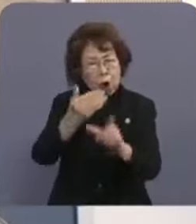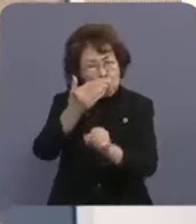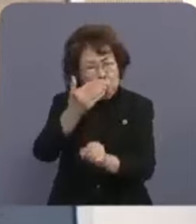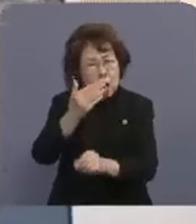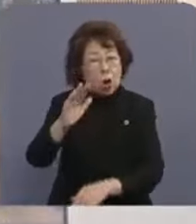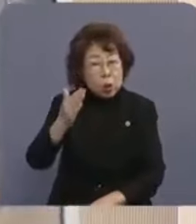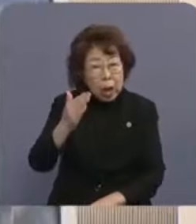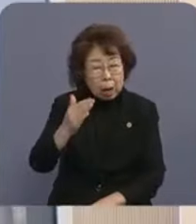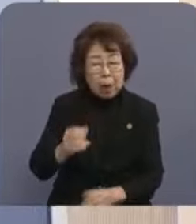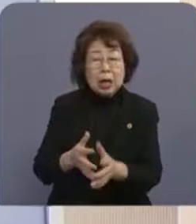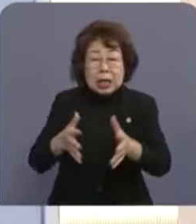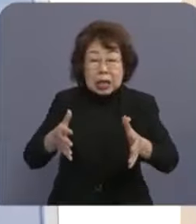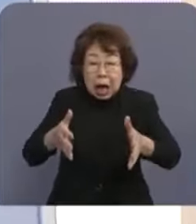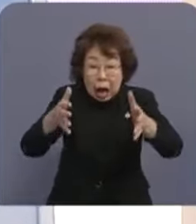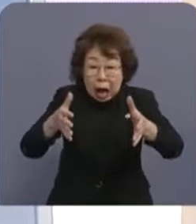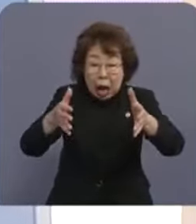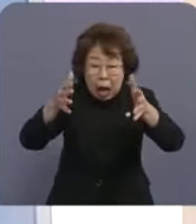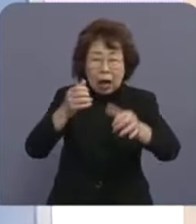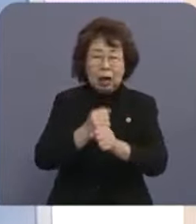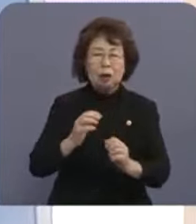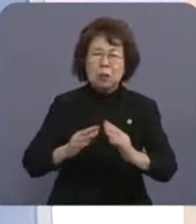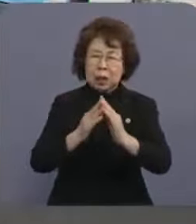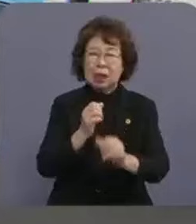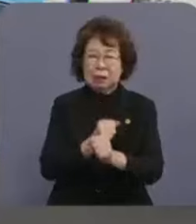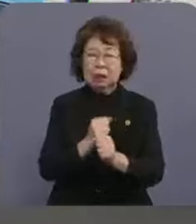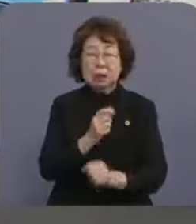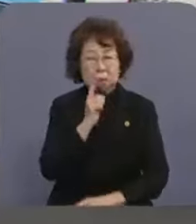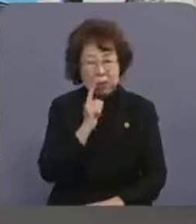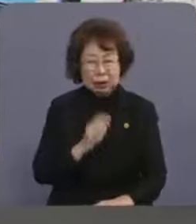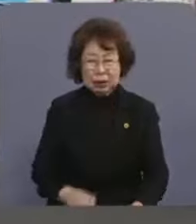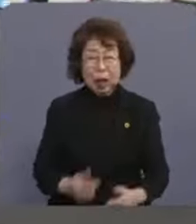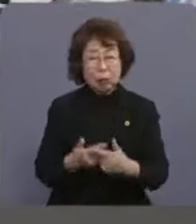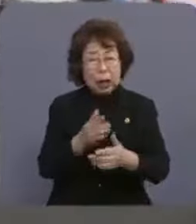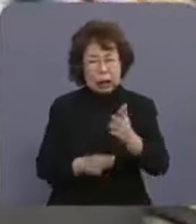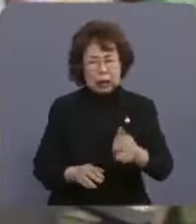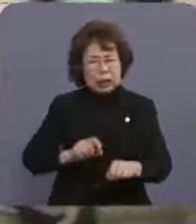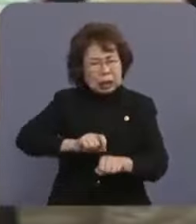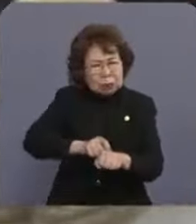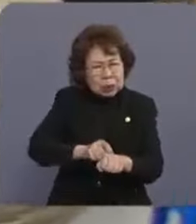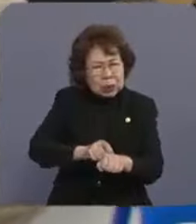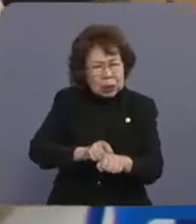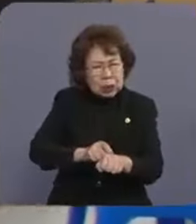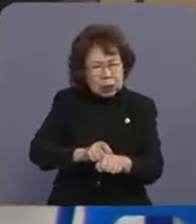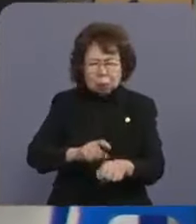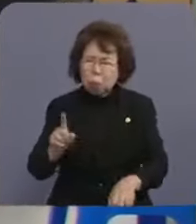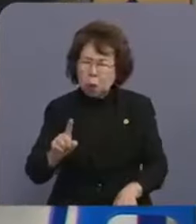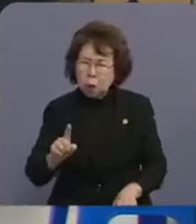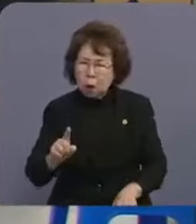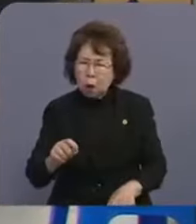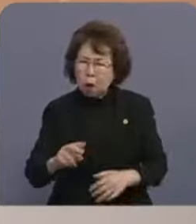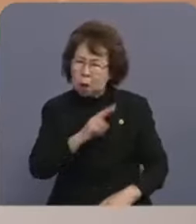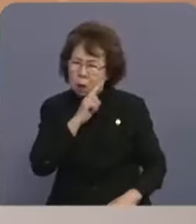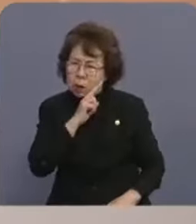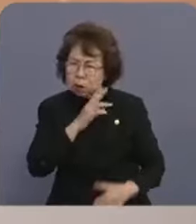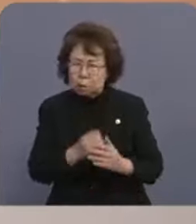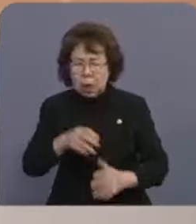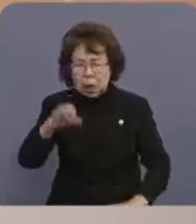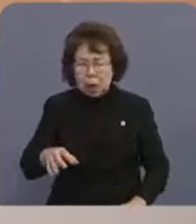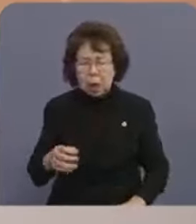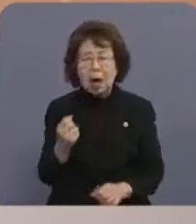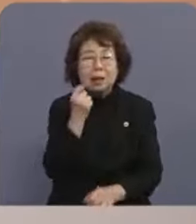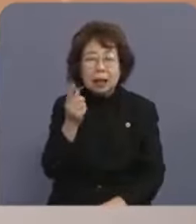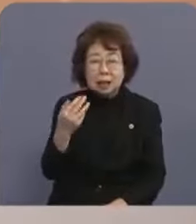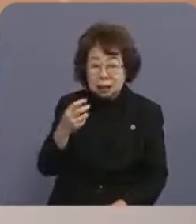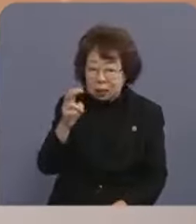돼서야 지상부 착공이 가능하다는 겁니다. 부산시는 고의 지연이 의심된다며 지난달 현장 점검에 나선